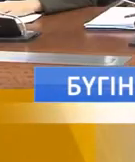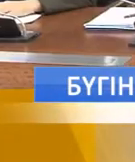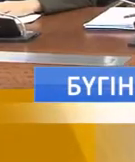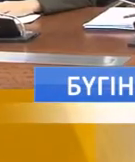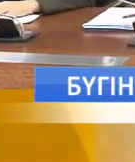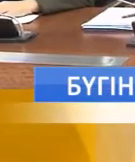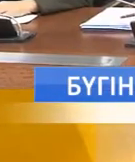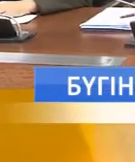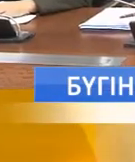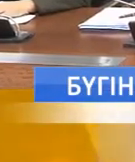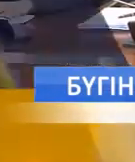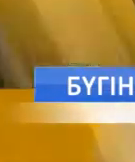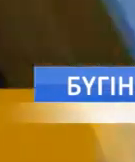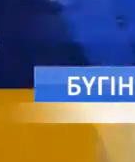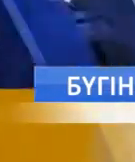түзету тапсырылды.